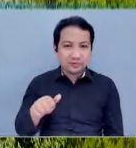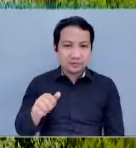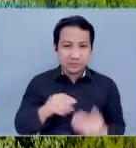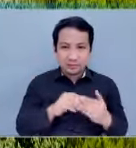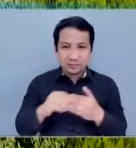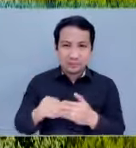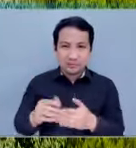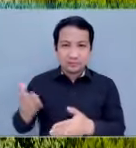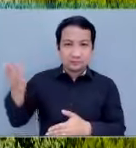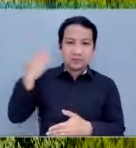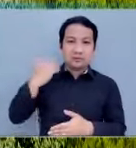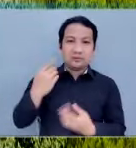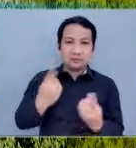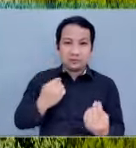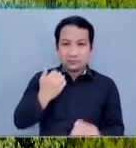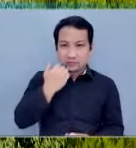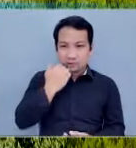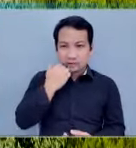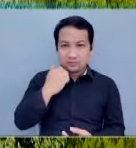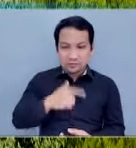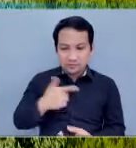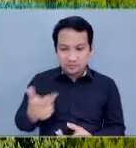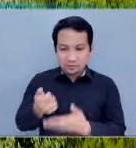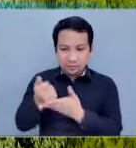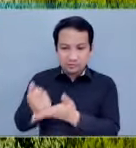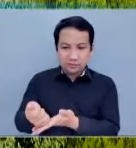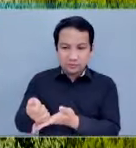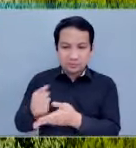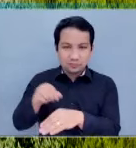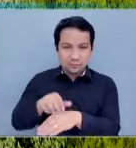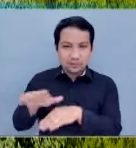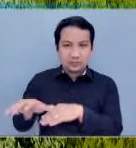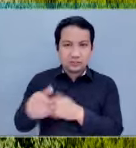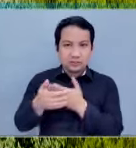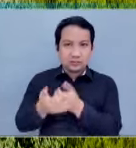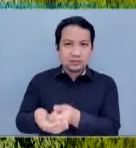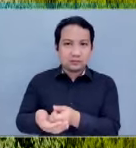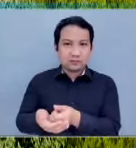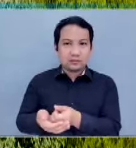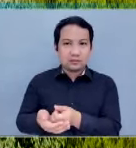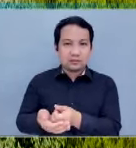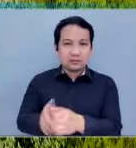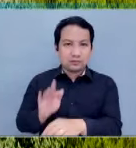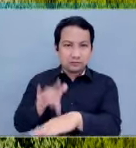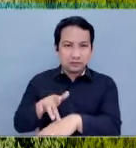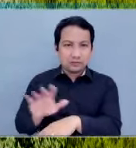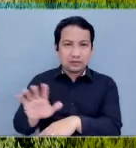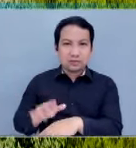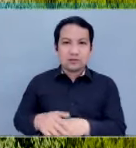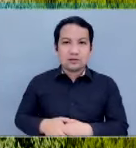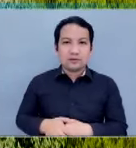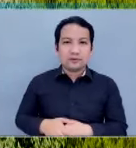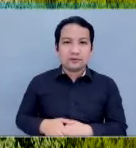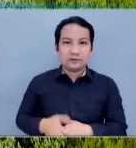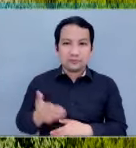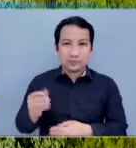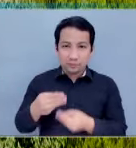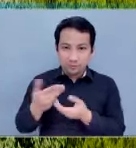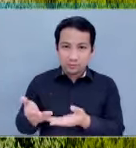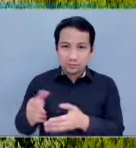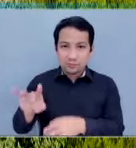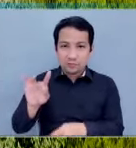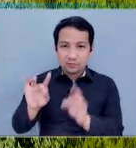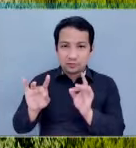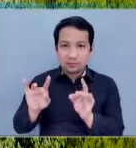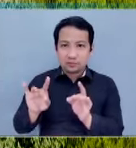the past. So, you know, you get to help and give advice. And di naman sa papakailaman mo sila, but you know, you're gonna give them options, you know, like